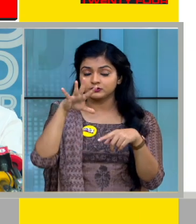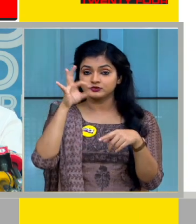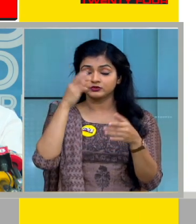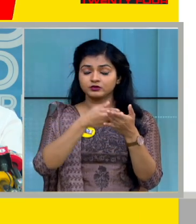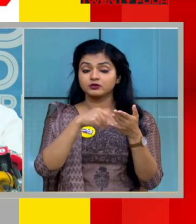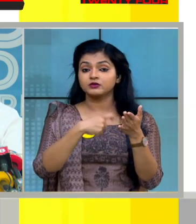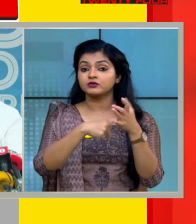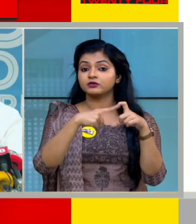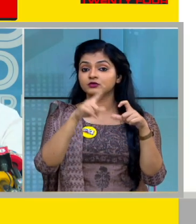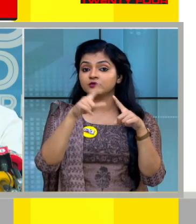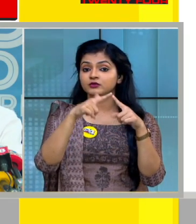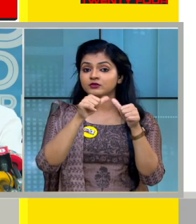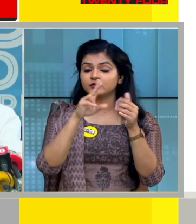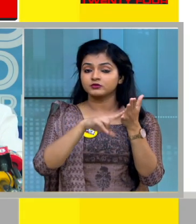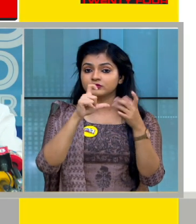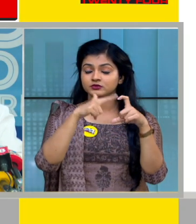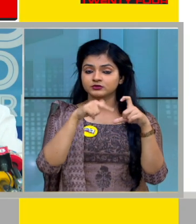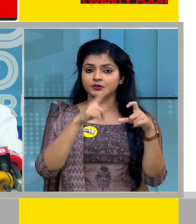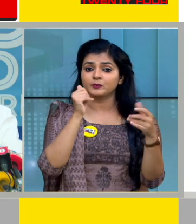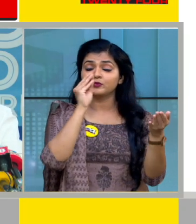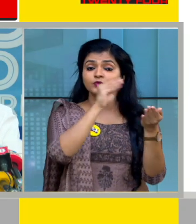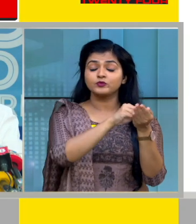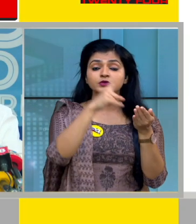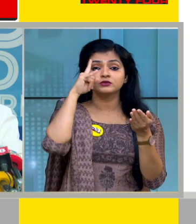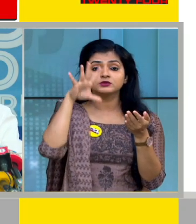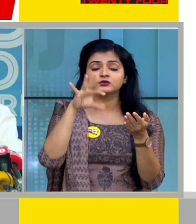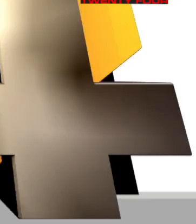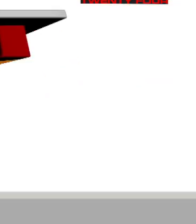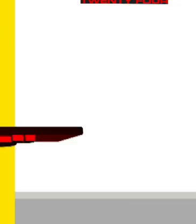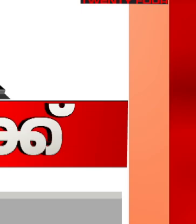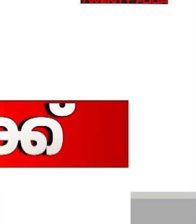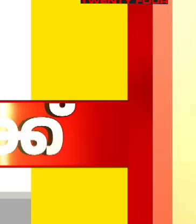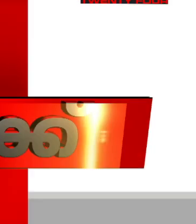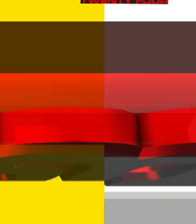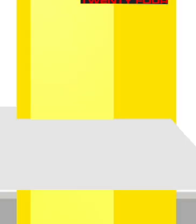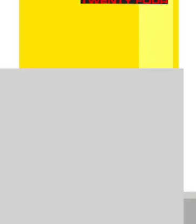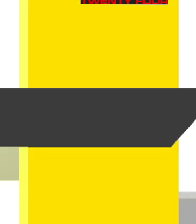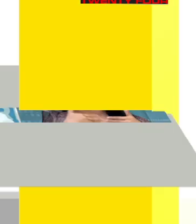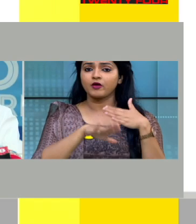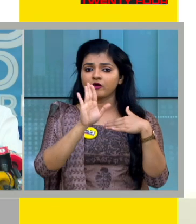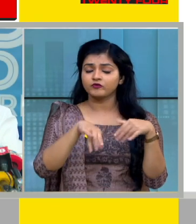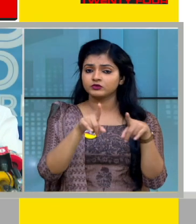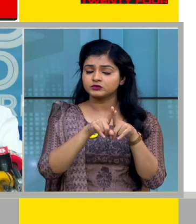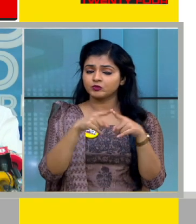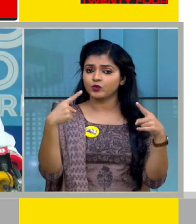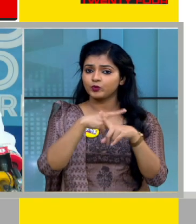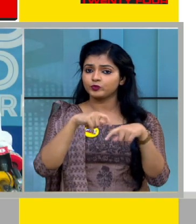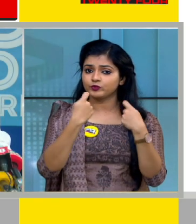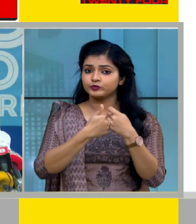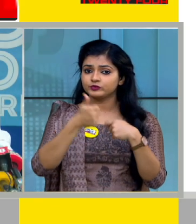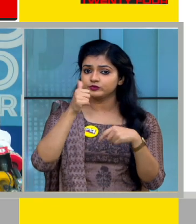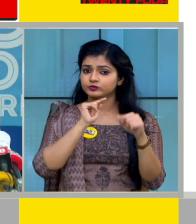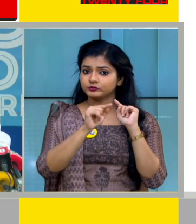റിലയൻസിൽ നിക്ഷേപിക്കാനുള്ള ആ തീരുമാനമെടുത്തത് അതിന് പിന്നിൽ ചില രാഷ്ട്രീയ കളികൾ ഉണ്ടായി എന്നാണോ ഈ പ്രതിപക്ഷ നേതാവ് ആരോപിക്കുന്നത്?